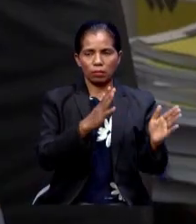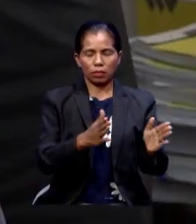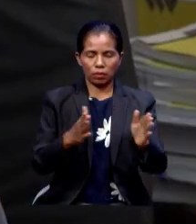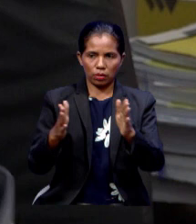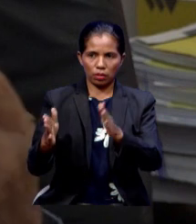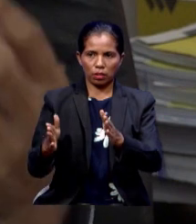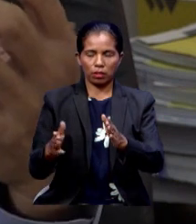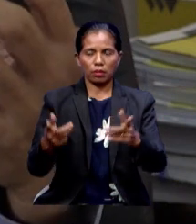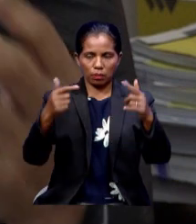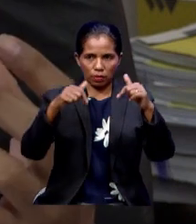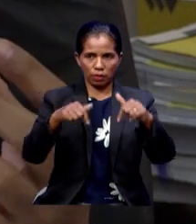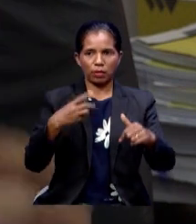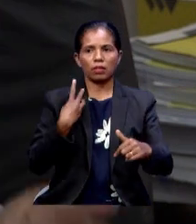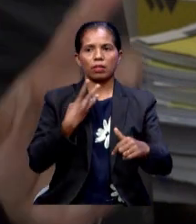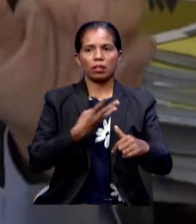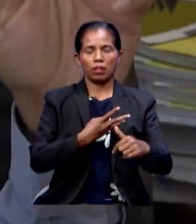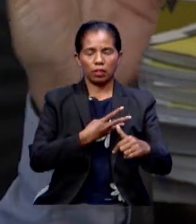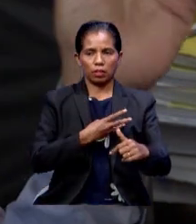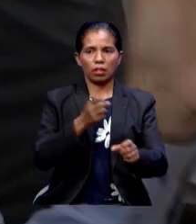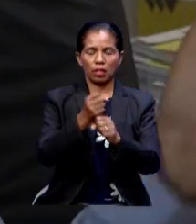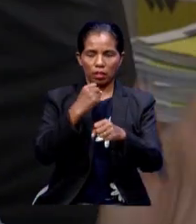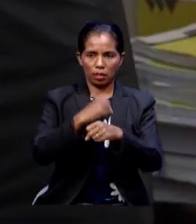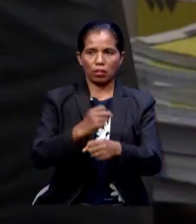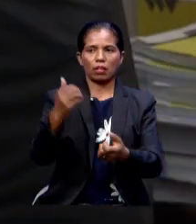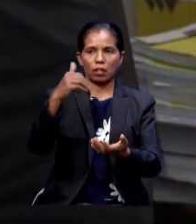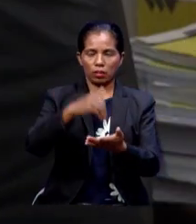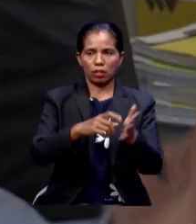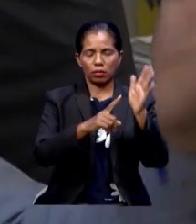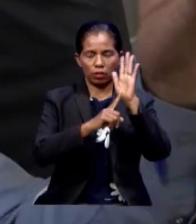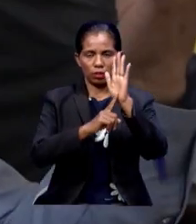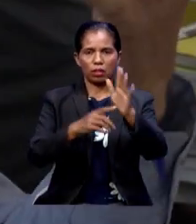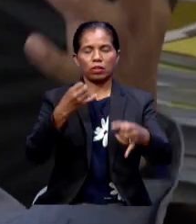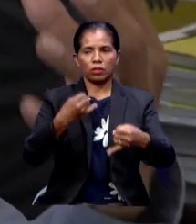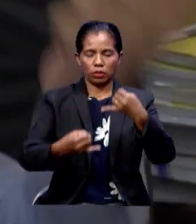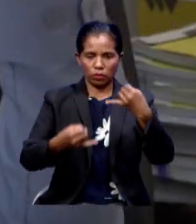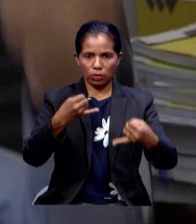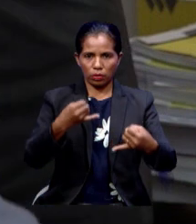itu file file main, itu konklusi, saya relata file bajuis itu lah. Para